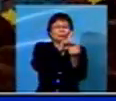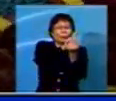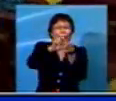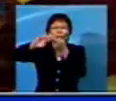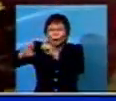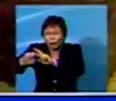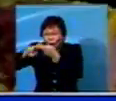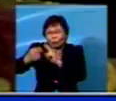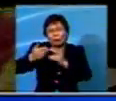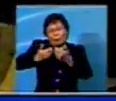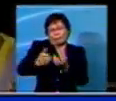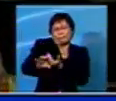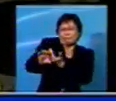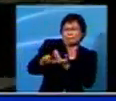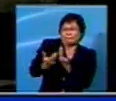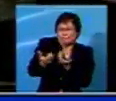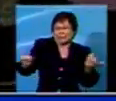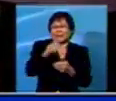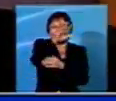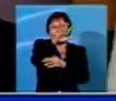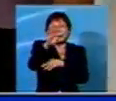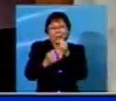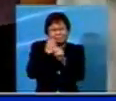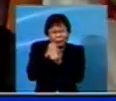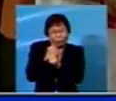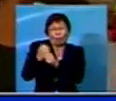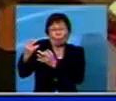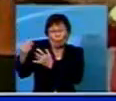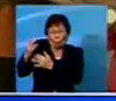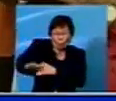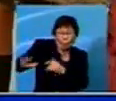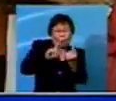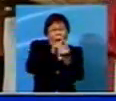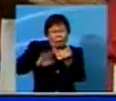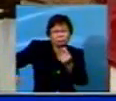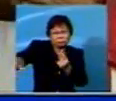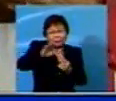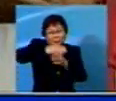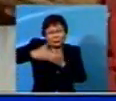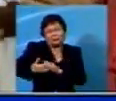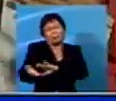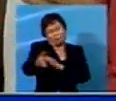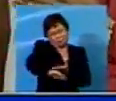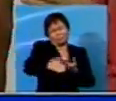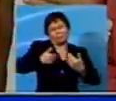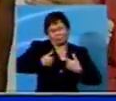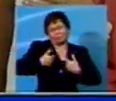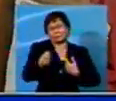sekelas setelah berpisah selama 54 tahun begituan Diang yang telah